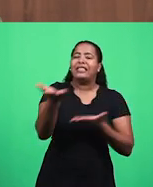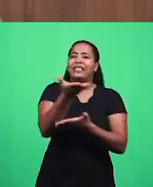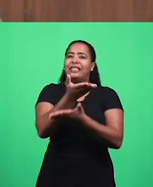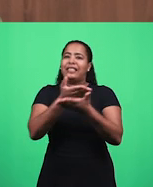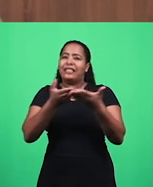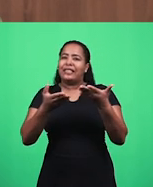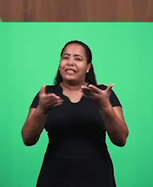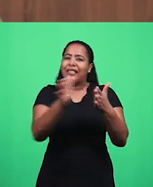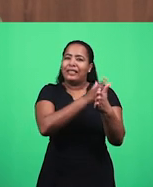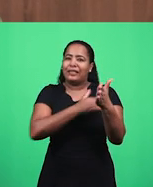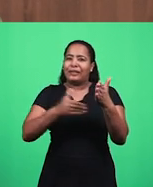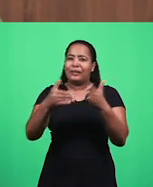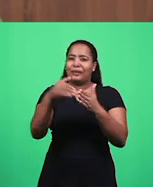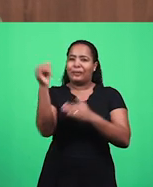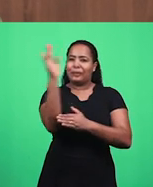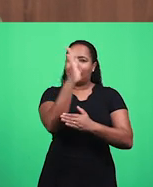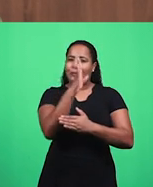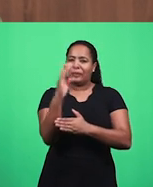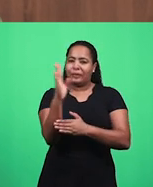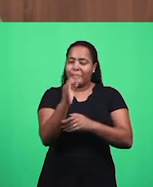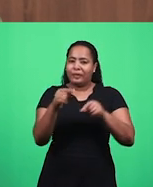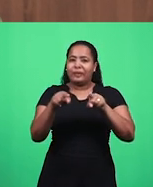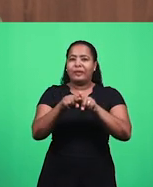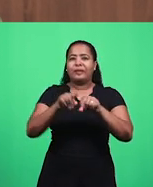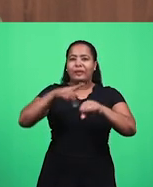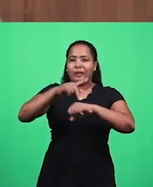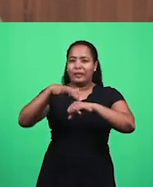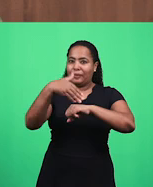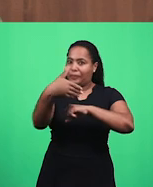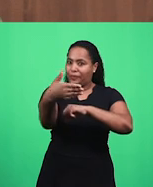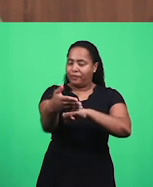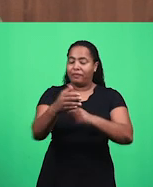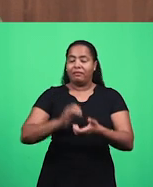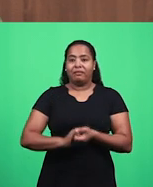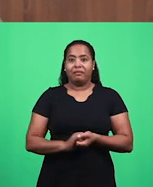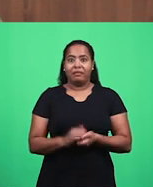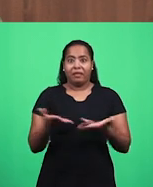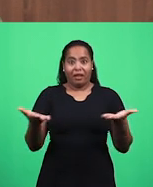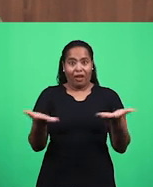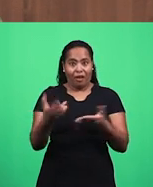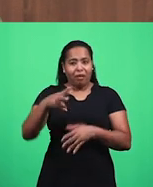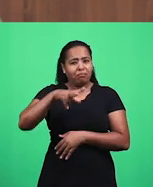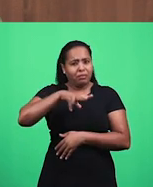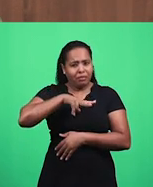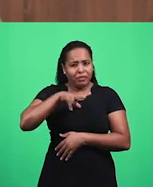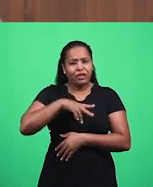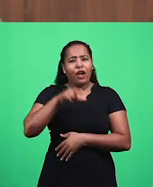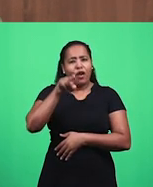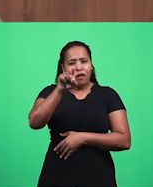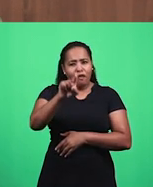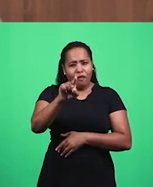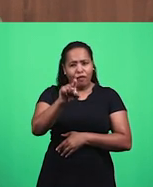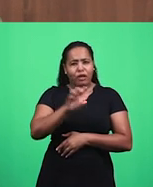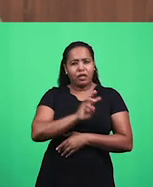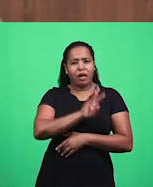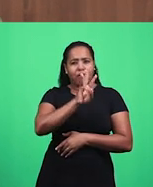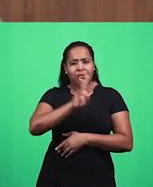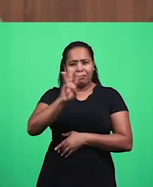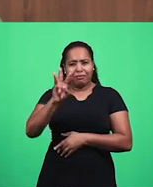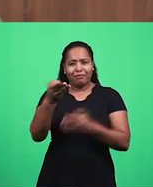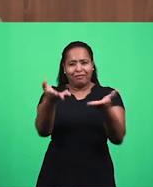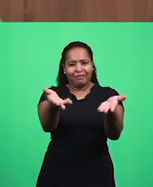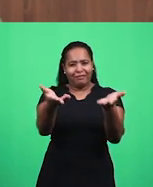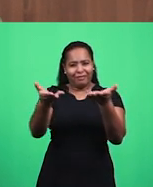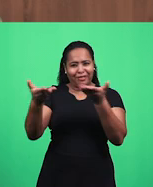в котором участвуют братья и сестры со всей Бразилии и за рубежом. И сейчас я хочу отдельно поприветствовать тех,